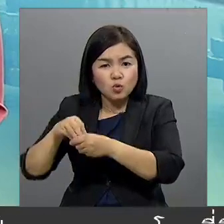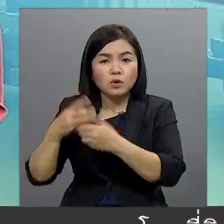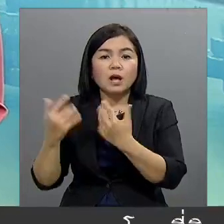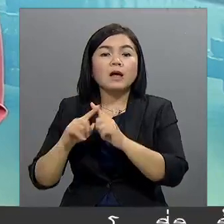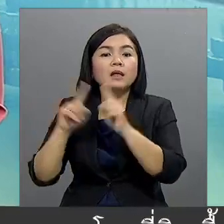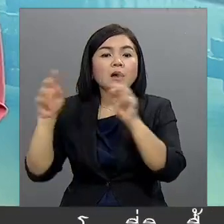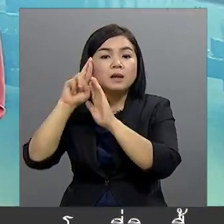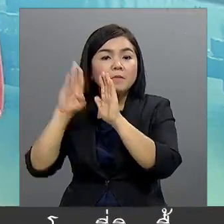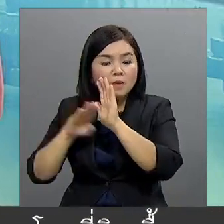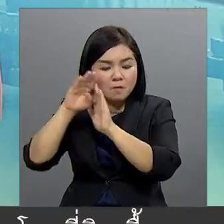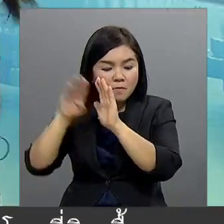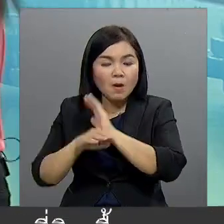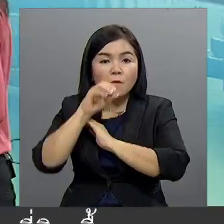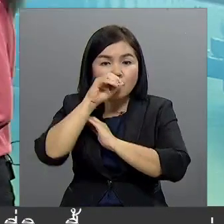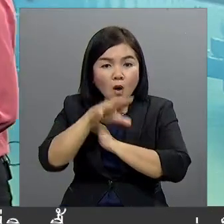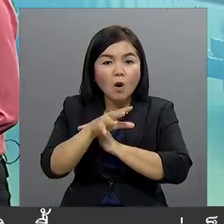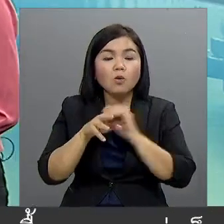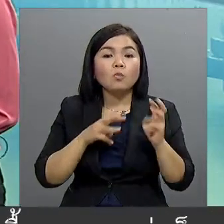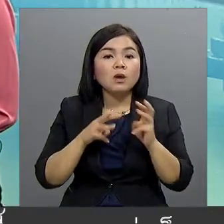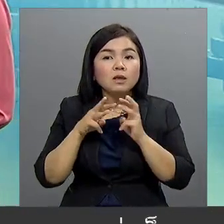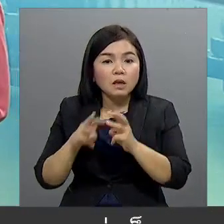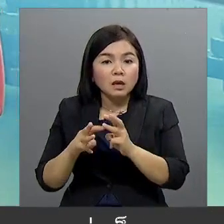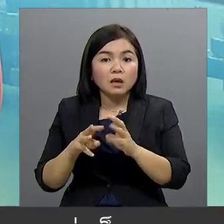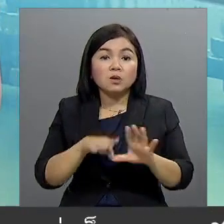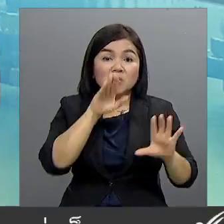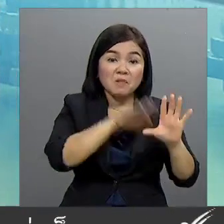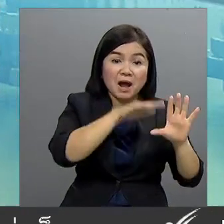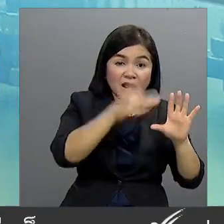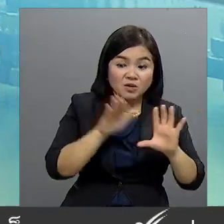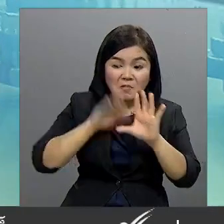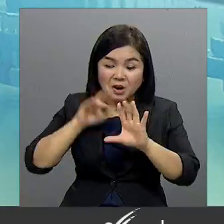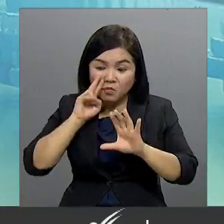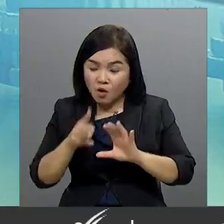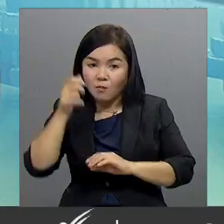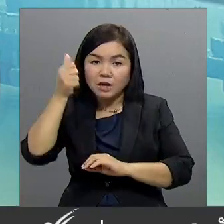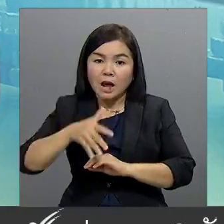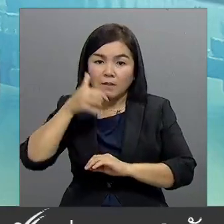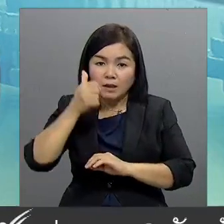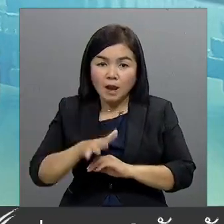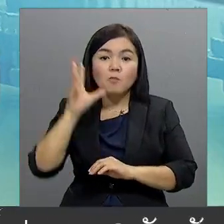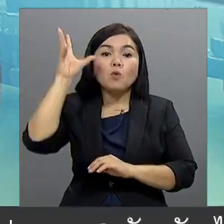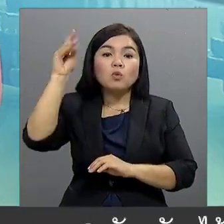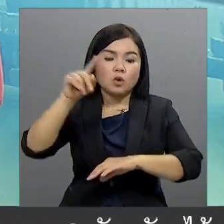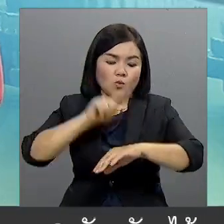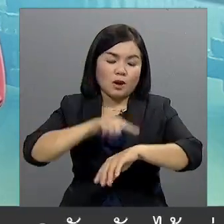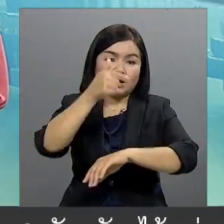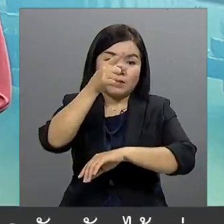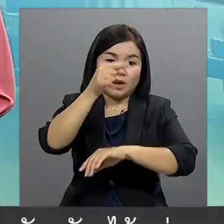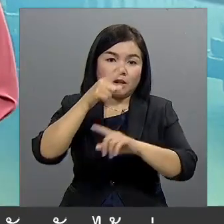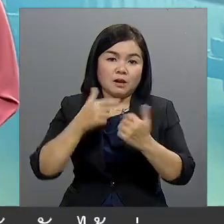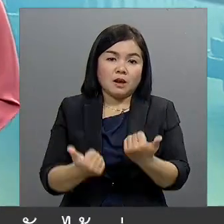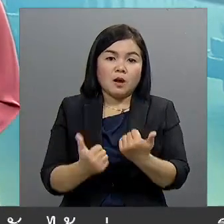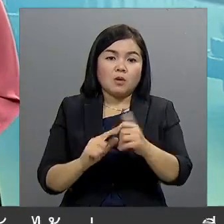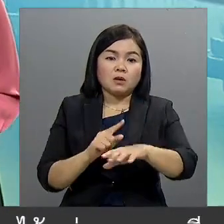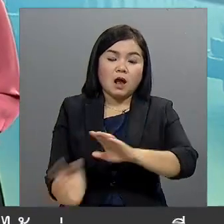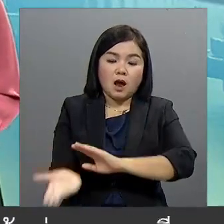ากลุมนี้ยัไม่มสธที่จะไปลงใหม่นั่นเองนะคะคนทมีสทธลงทะเบีนพรุนี้ 11 พฤษษิกายนตั้งแต่ 6 โงเช้าเป็